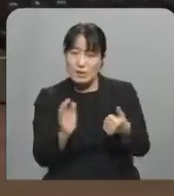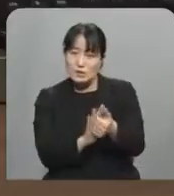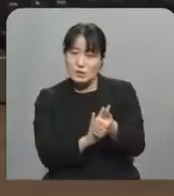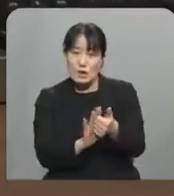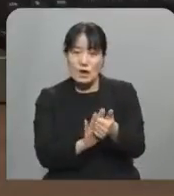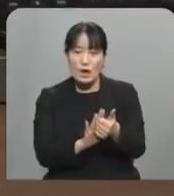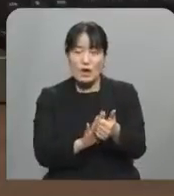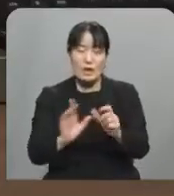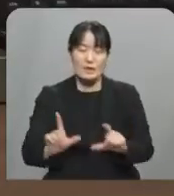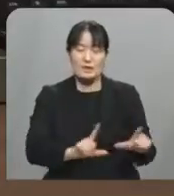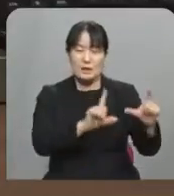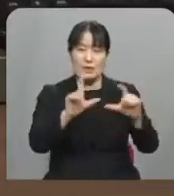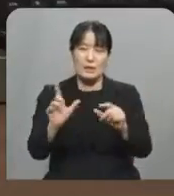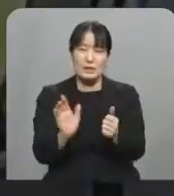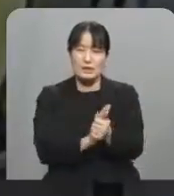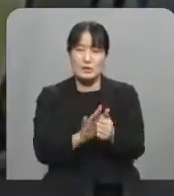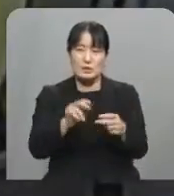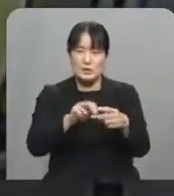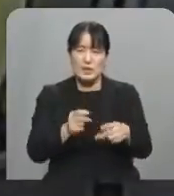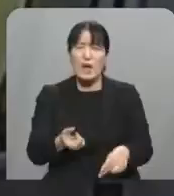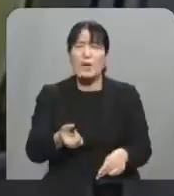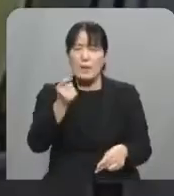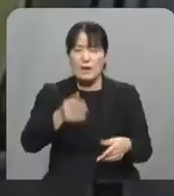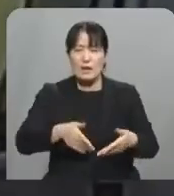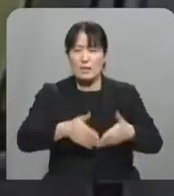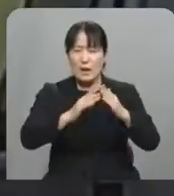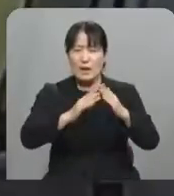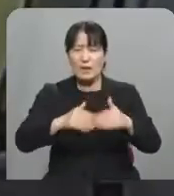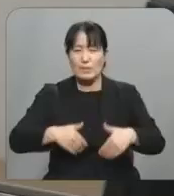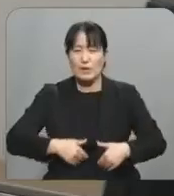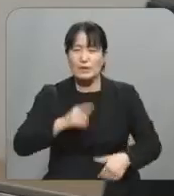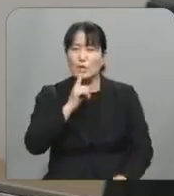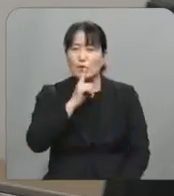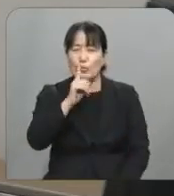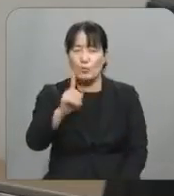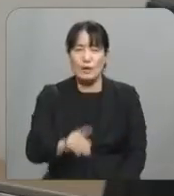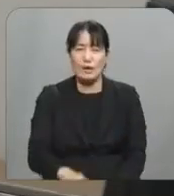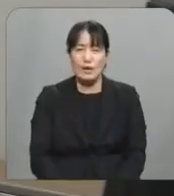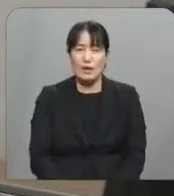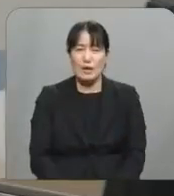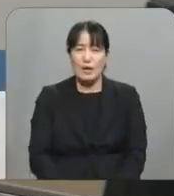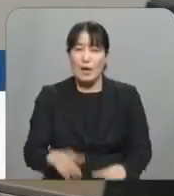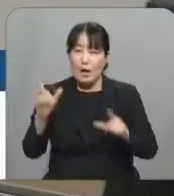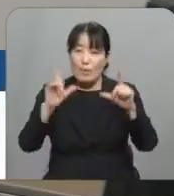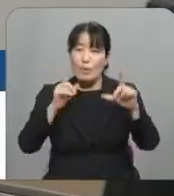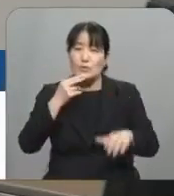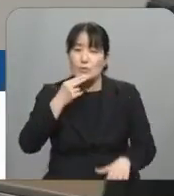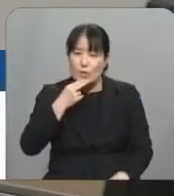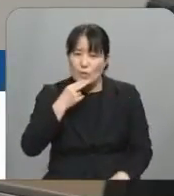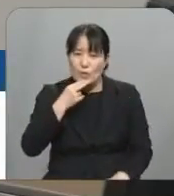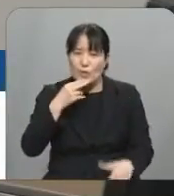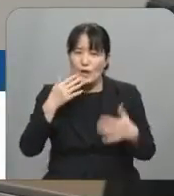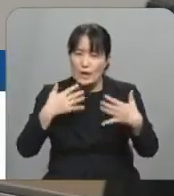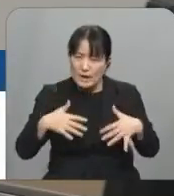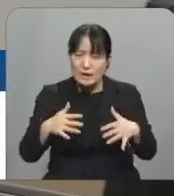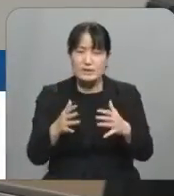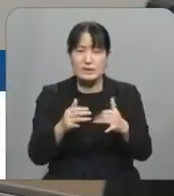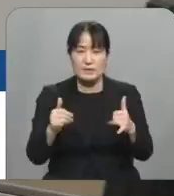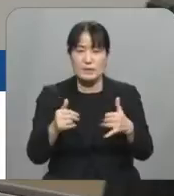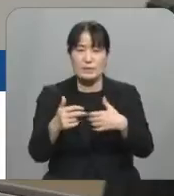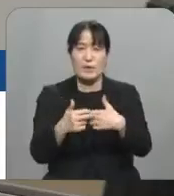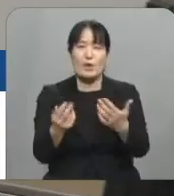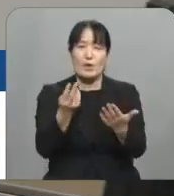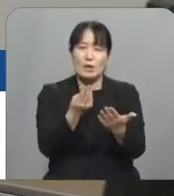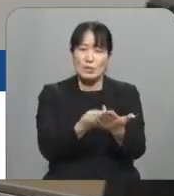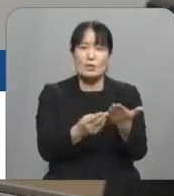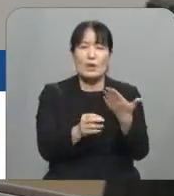있도록 생활치료센터 도입을 서둘러야 한다는 지적이 나옵니다. 무증상이나 경증 환자들이 병원에